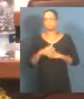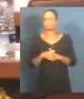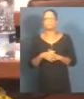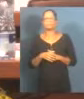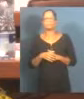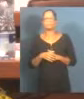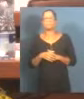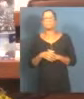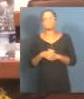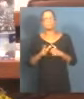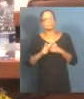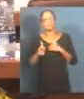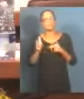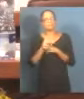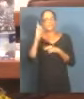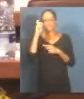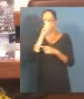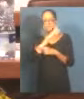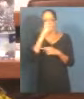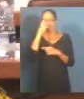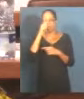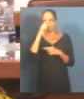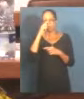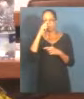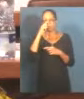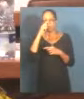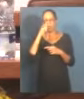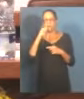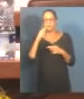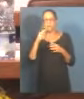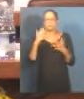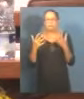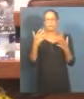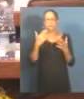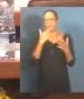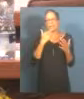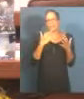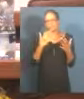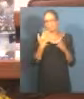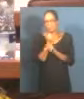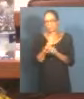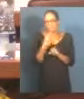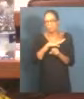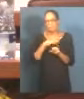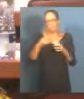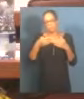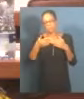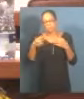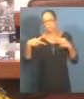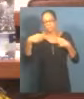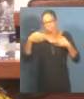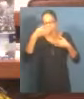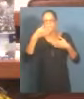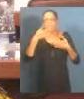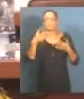que nous aurons des difficultés à atteindre, si nous voulons de la qualité, ce délai. Voilà ce que je voulais dire. Après, chacun fait ce qu'il veut,